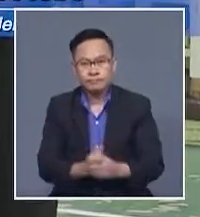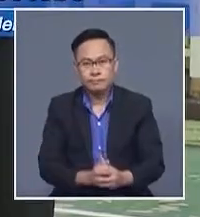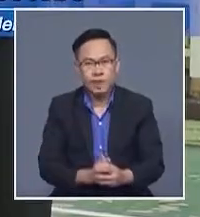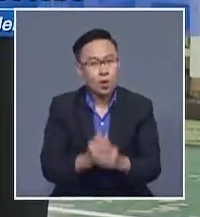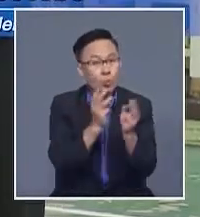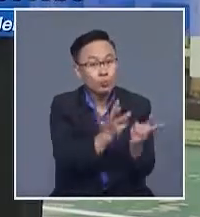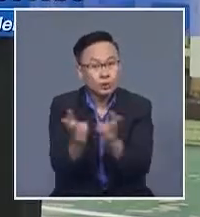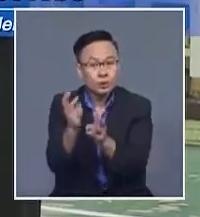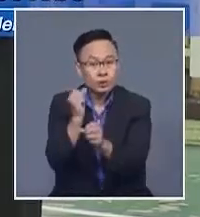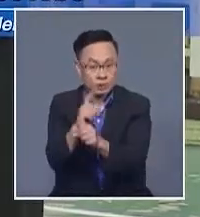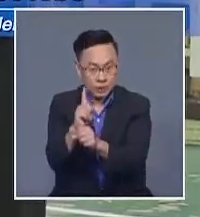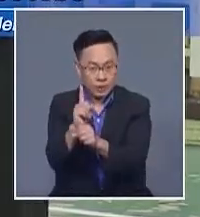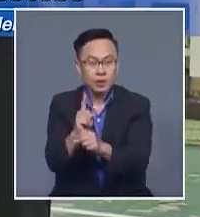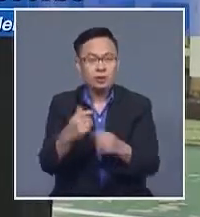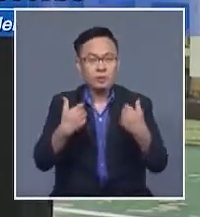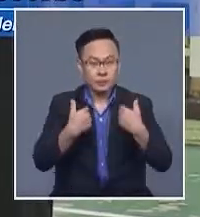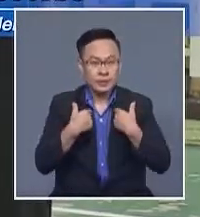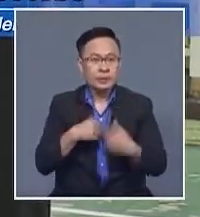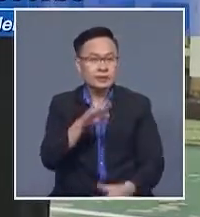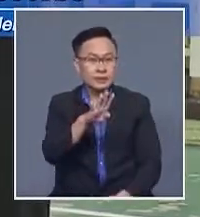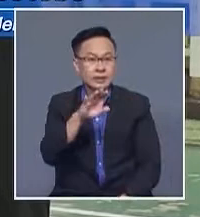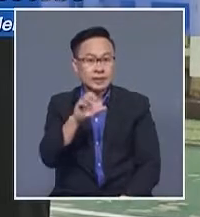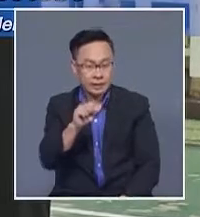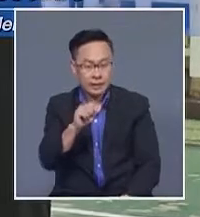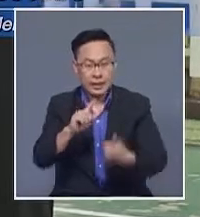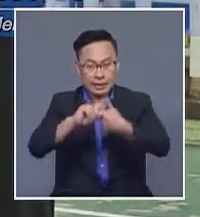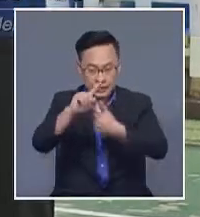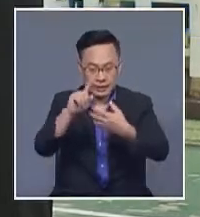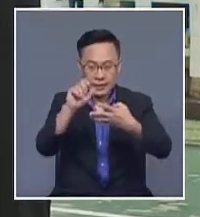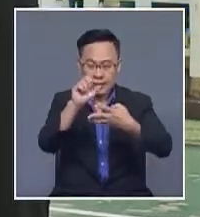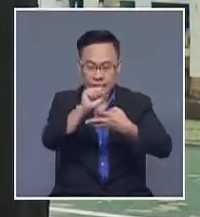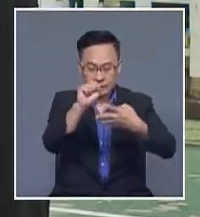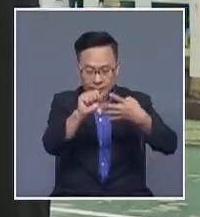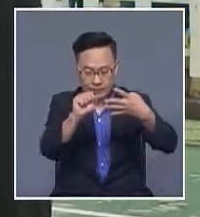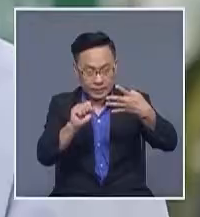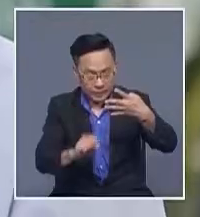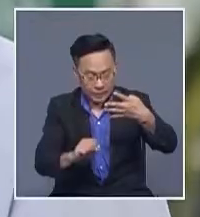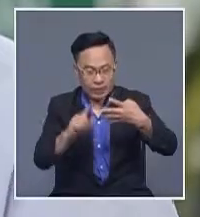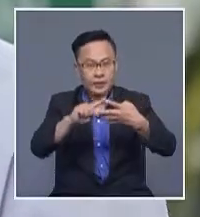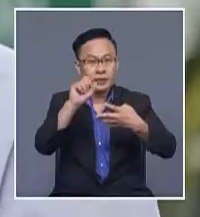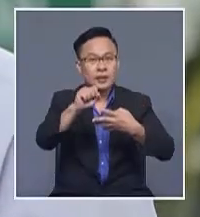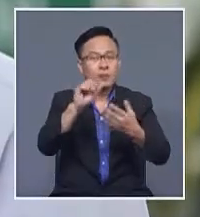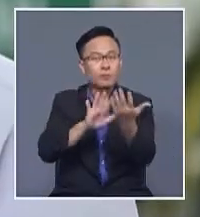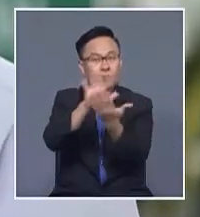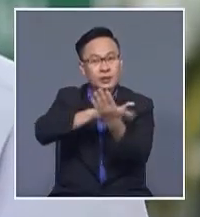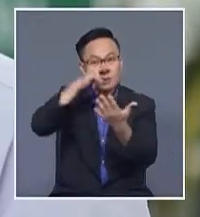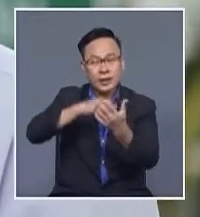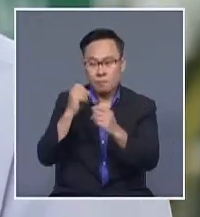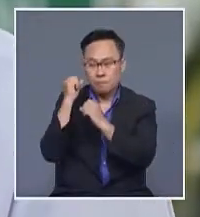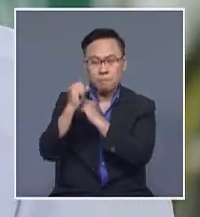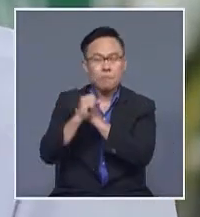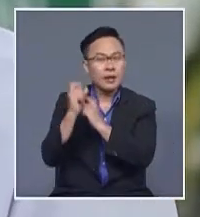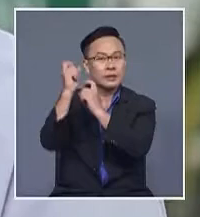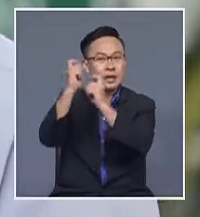างคะ พวกเราดำเนินการตามหลัก CS ครับนั่นก็คือ Safety Thailand Safety School Safety Student และ Safety Life